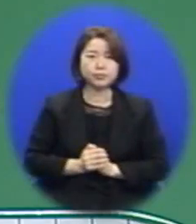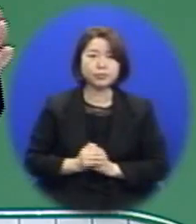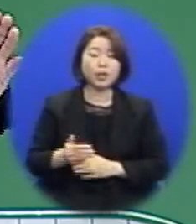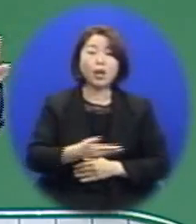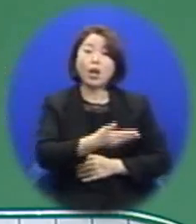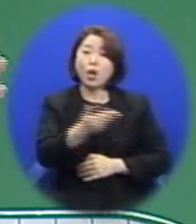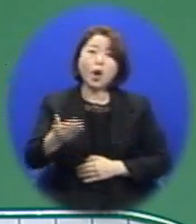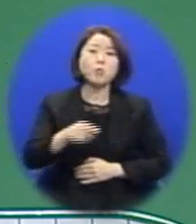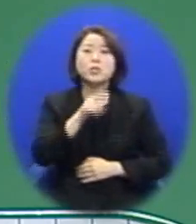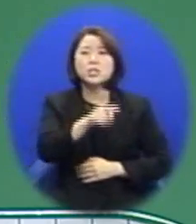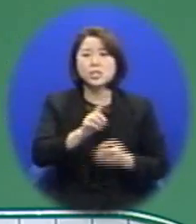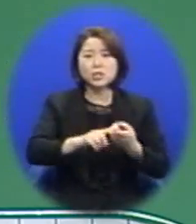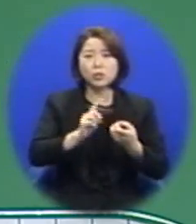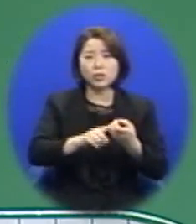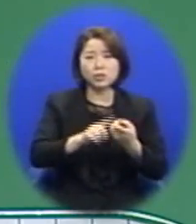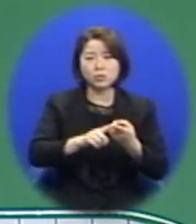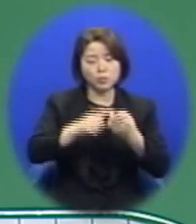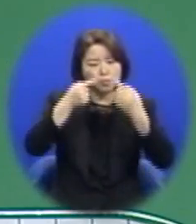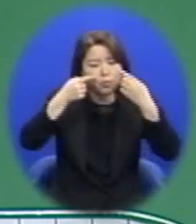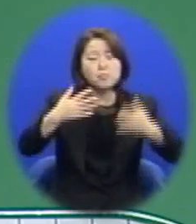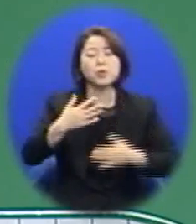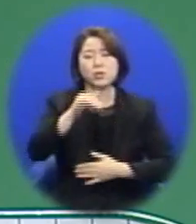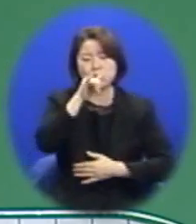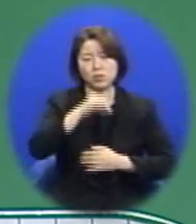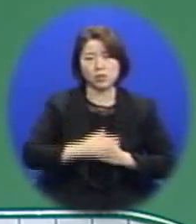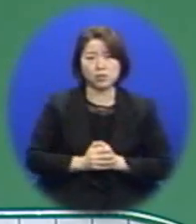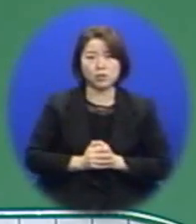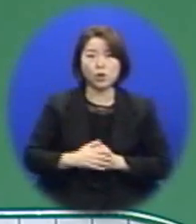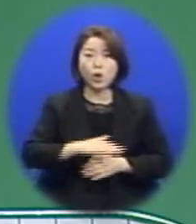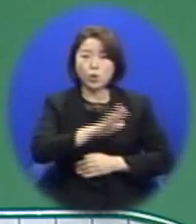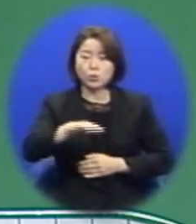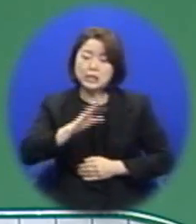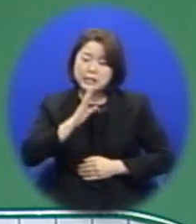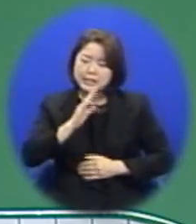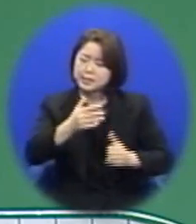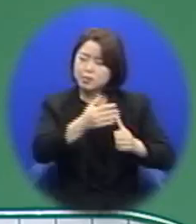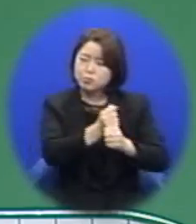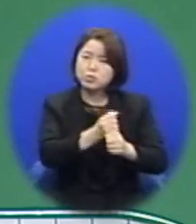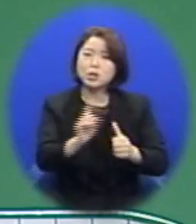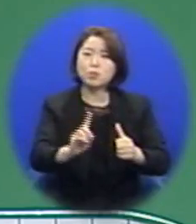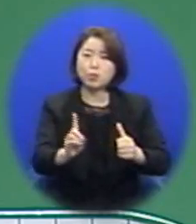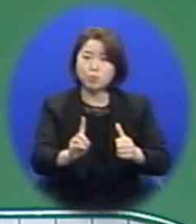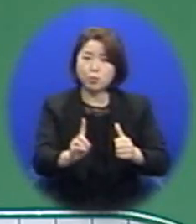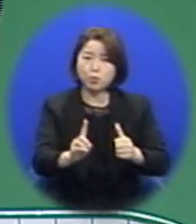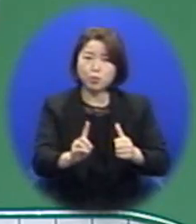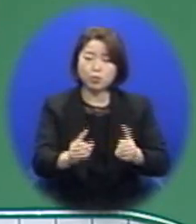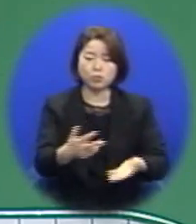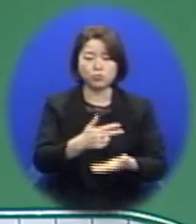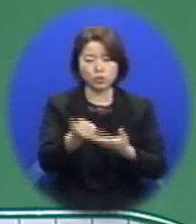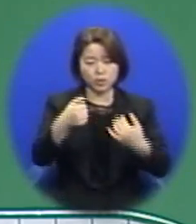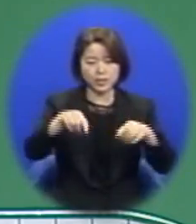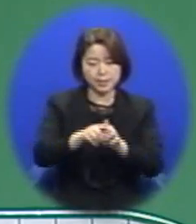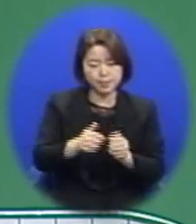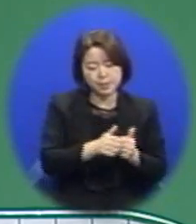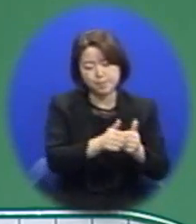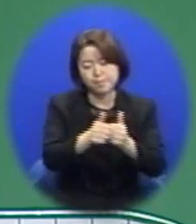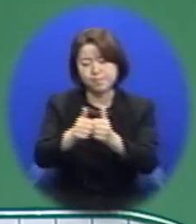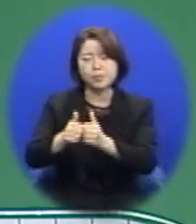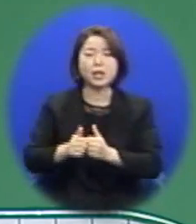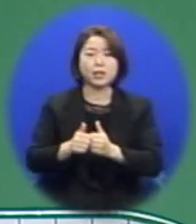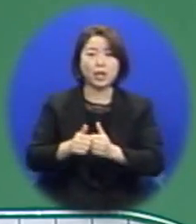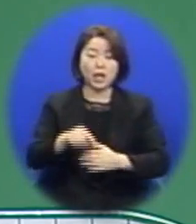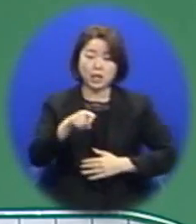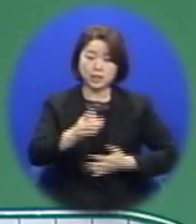여러분 우리도 이 점이 분명하셔야 돼요. 우리가 진짜 붙잡을 게 뭐죠? 주님과 함께 동행하는 것입니다. 그리고